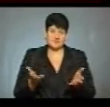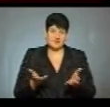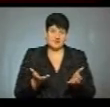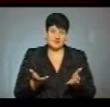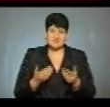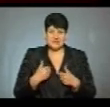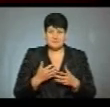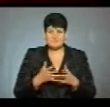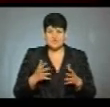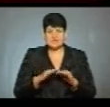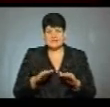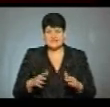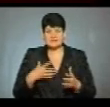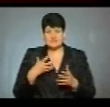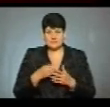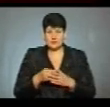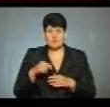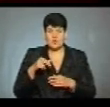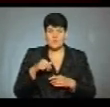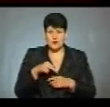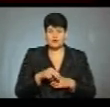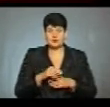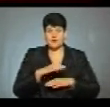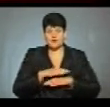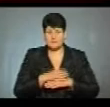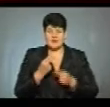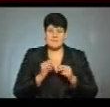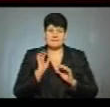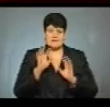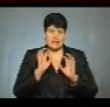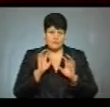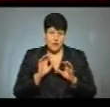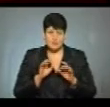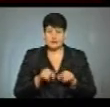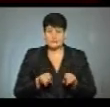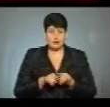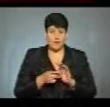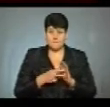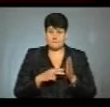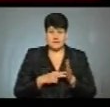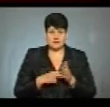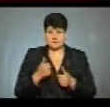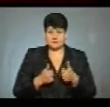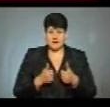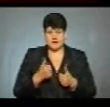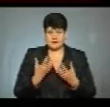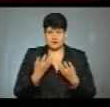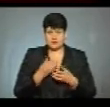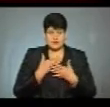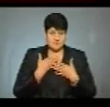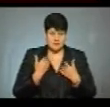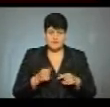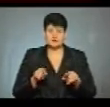я переважно з дітками своїми ходжу до них на уроки, але ми граємо баскетбол. А такого плану змагання ми ще не мали,